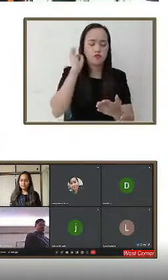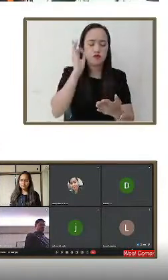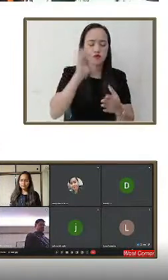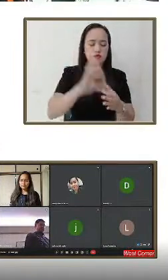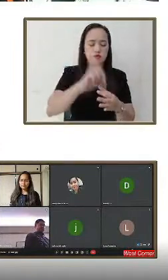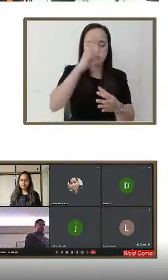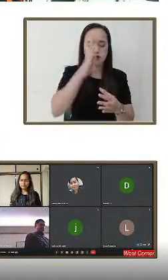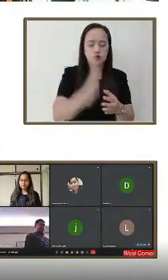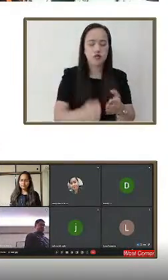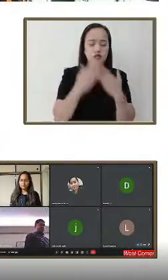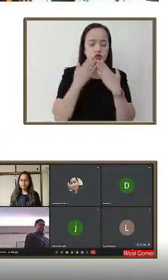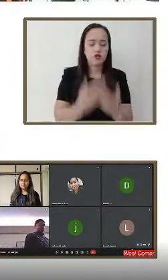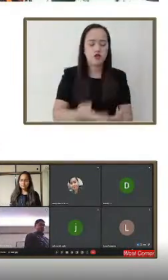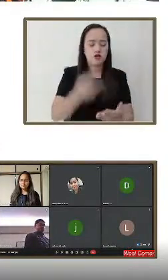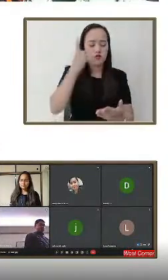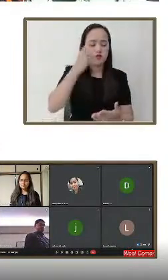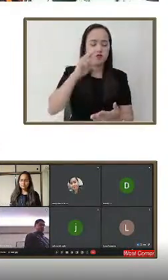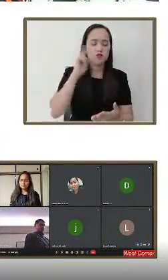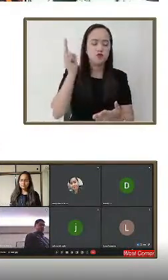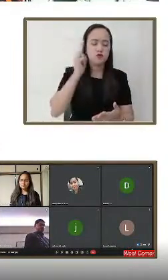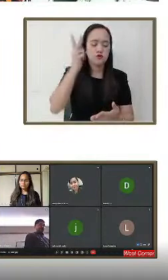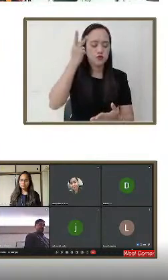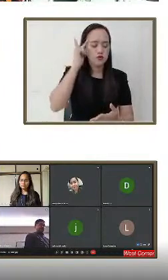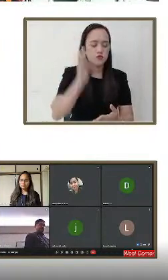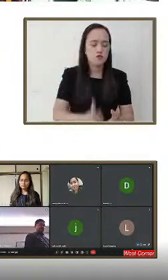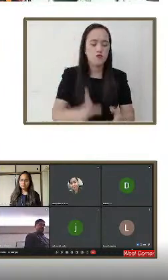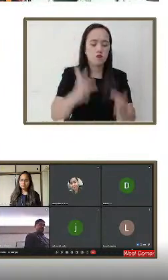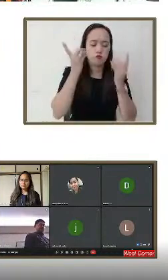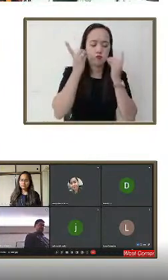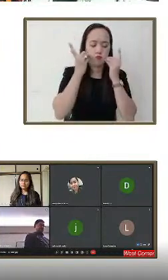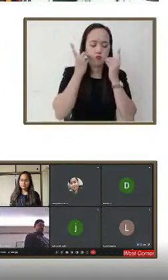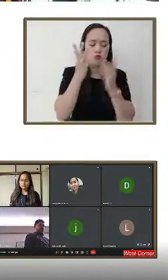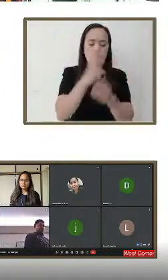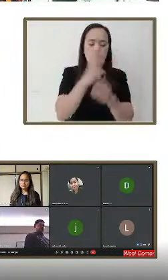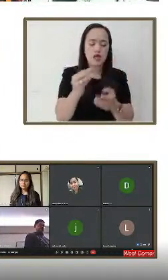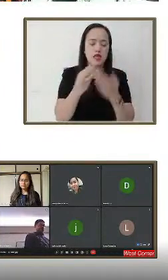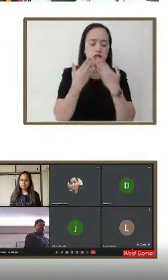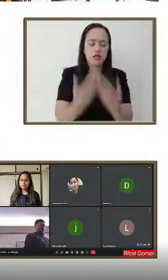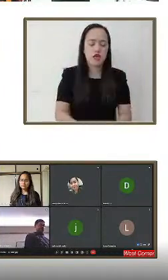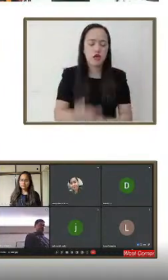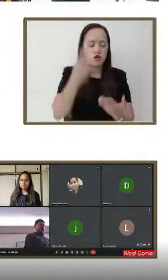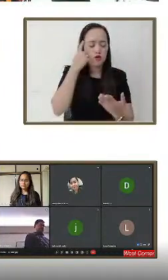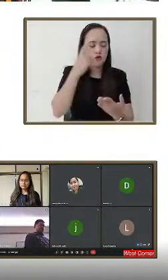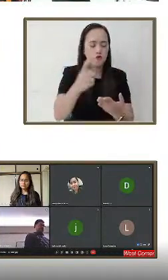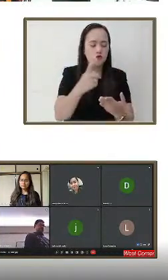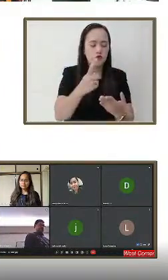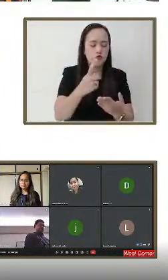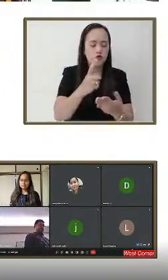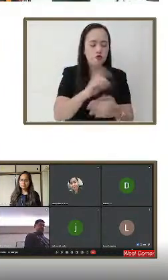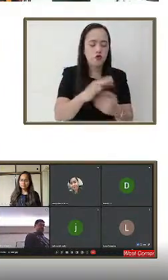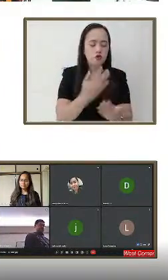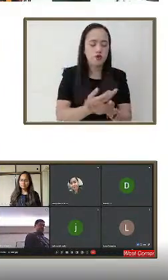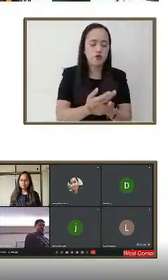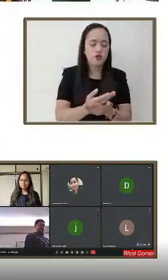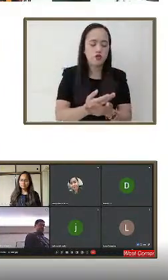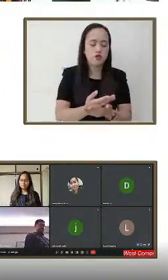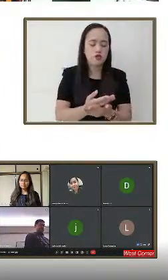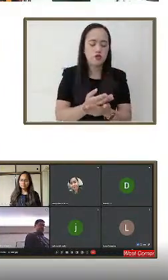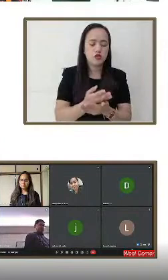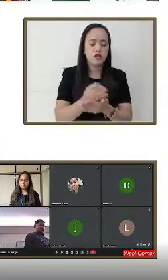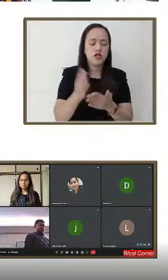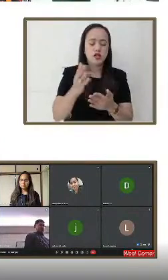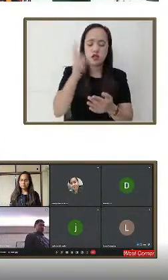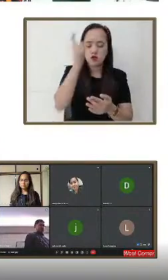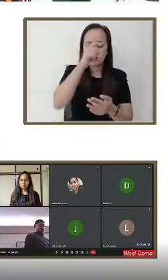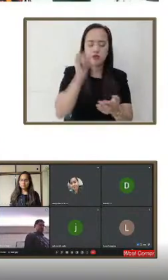sa paggamit niyo po kay Pastor Dexter. Ganun din po sa pastor po namin. Salamat po, Panginoon, sa natanggap po namin na wisdom, Panginoon, sa gabing ito.